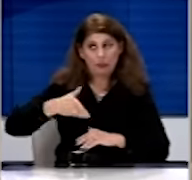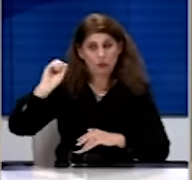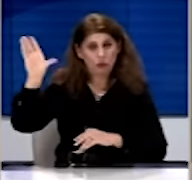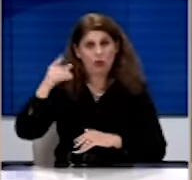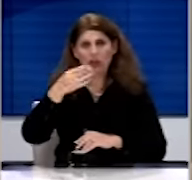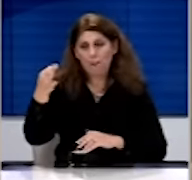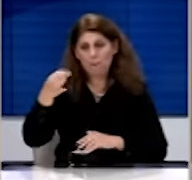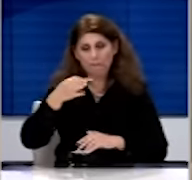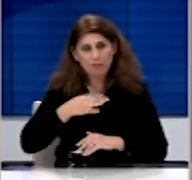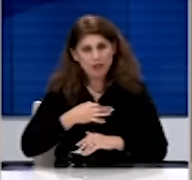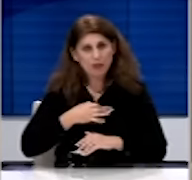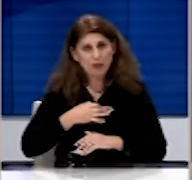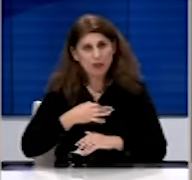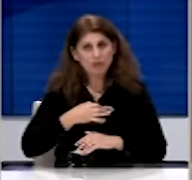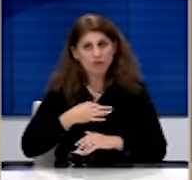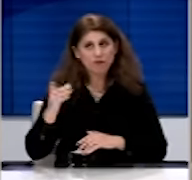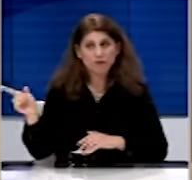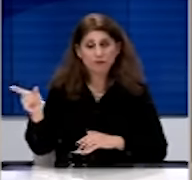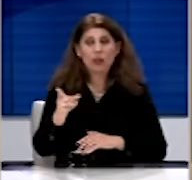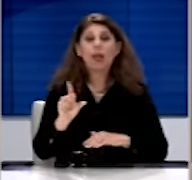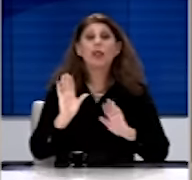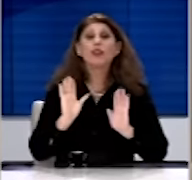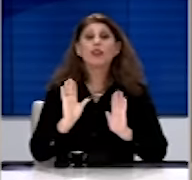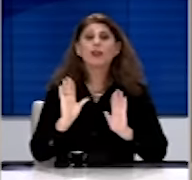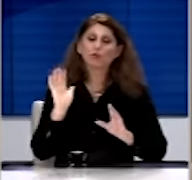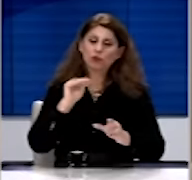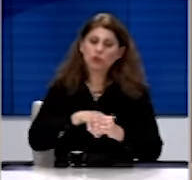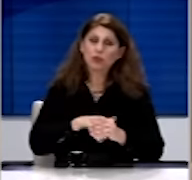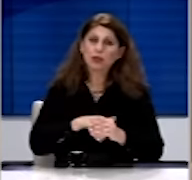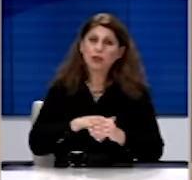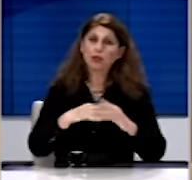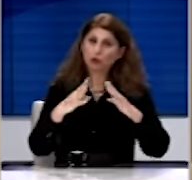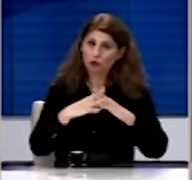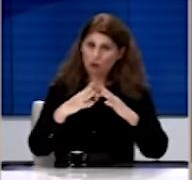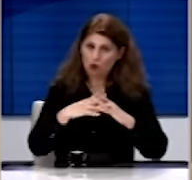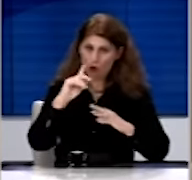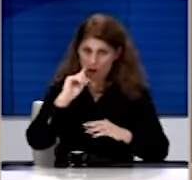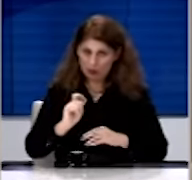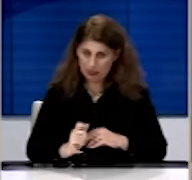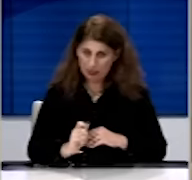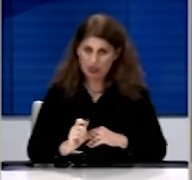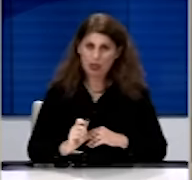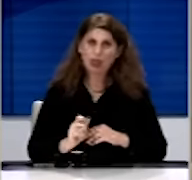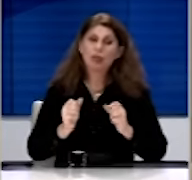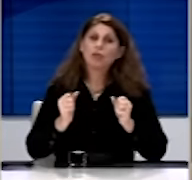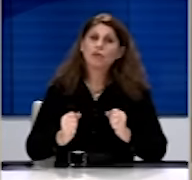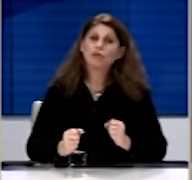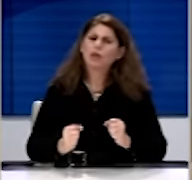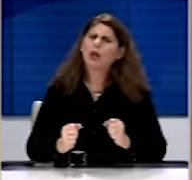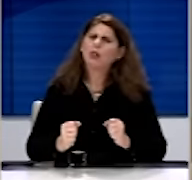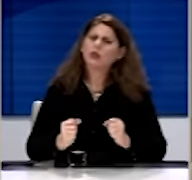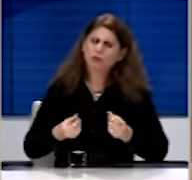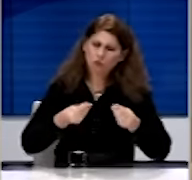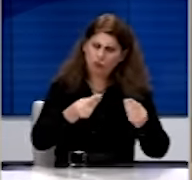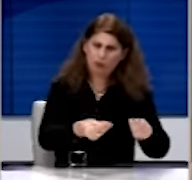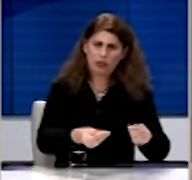για πείτε μας, εσείς δεν είστε που συμμετέχετε και στον πόλεμο στην Ουκρανία με τις βάσεις που δίνετε, με